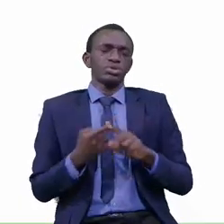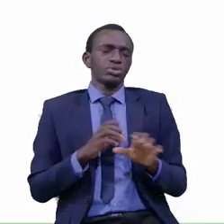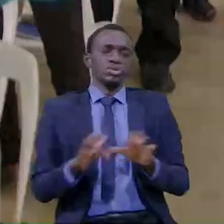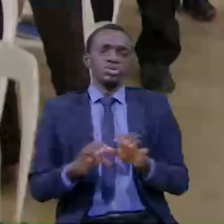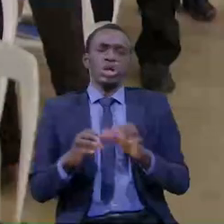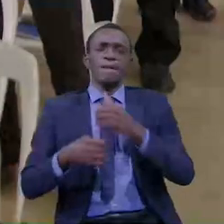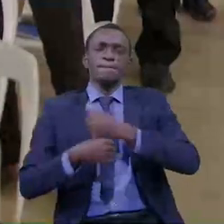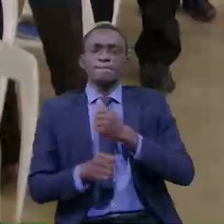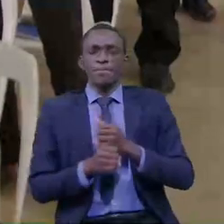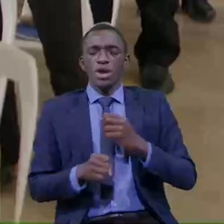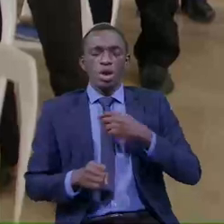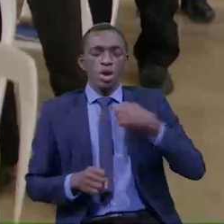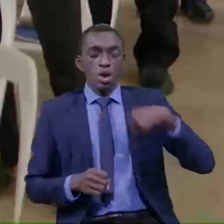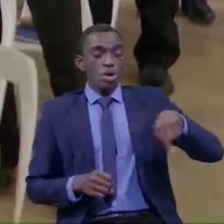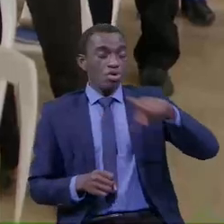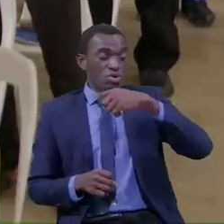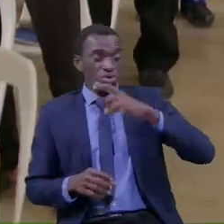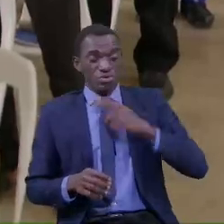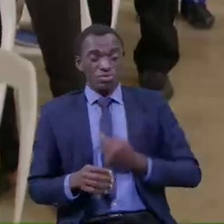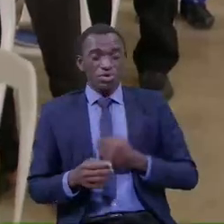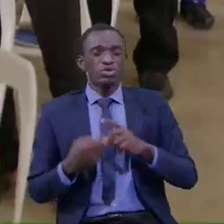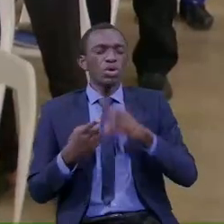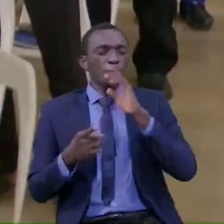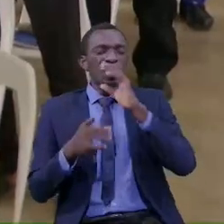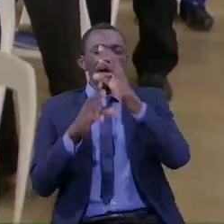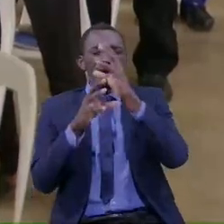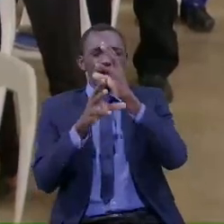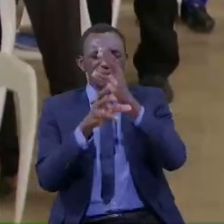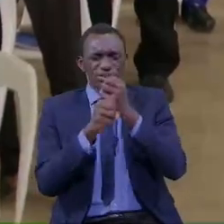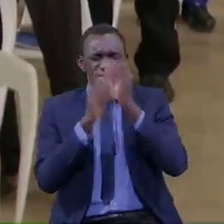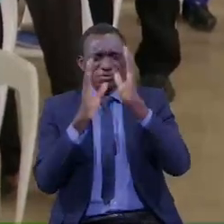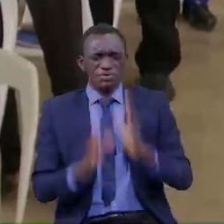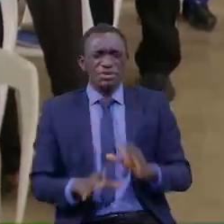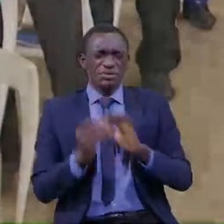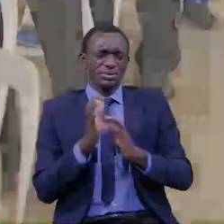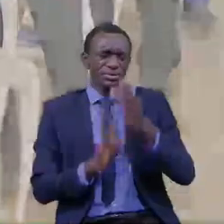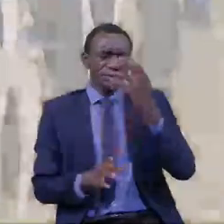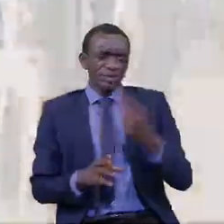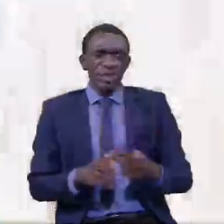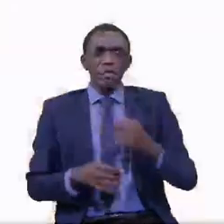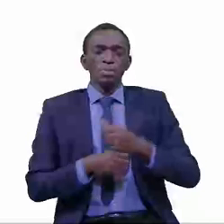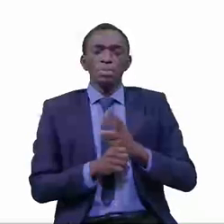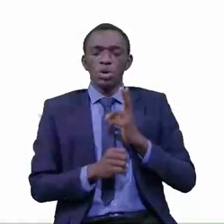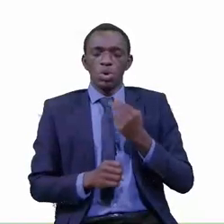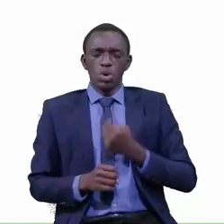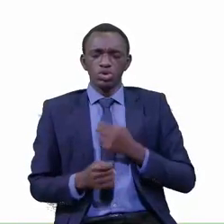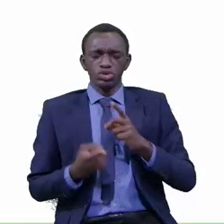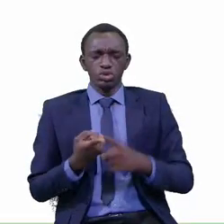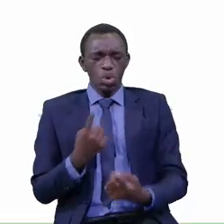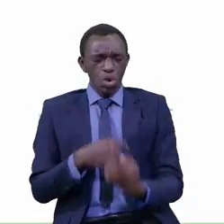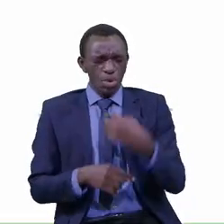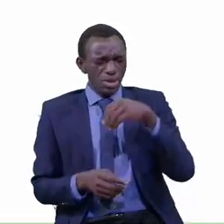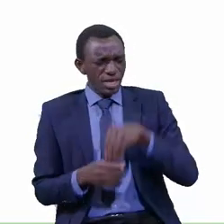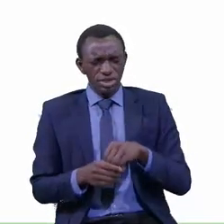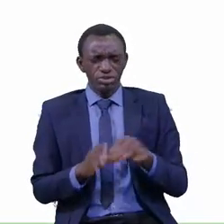chacun accomplisse, que chacun fasse l'œuvre